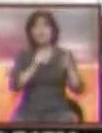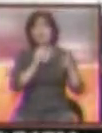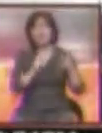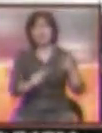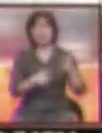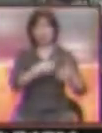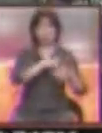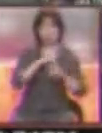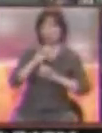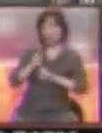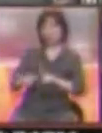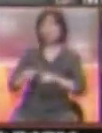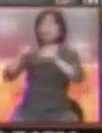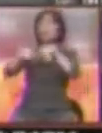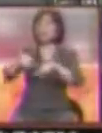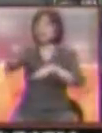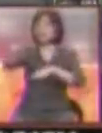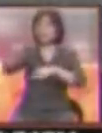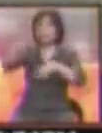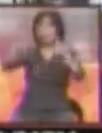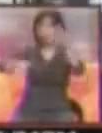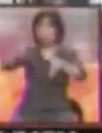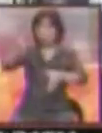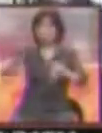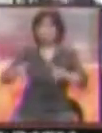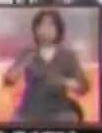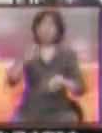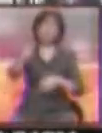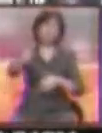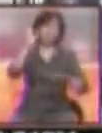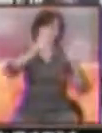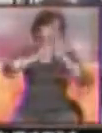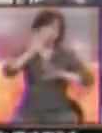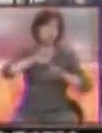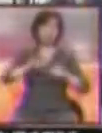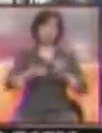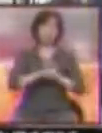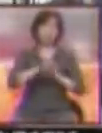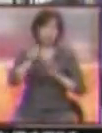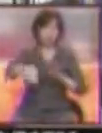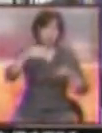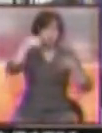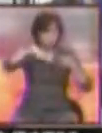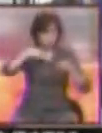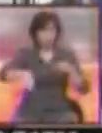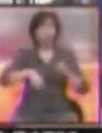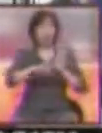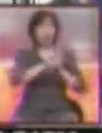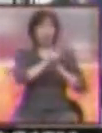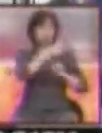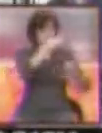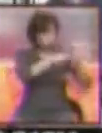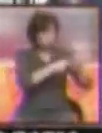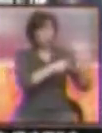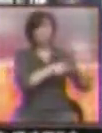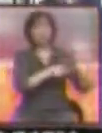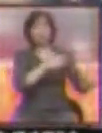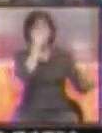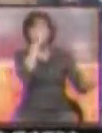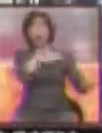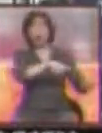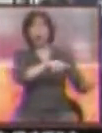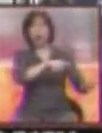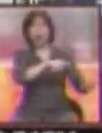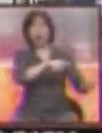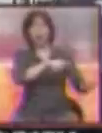pulis, nasa korte na ang problema. Kailan may tao sa talaga na magmonitor na, oh, nakadalawang buwan na to, marami na. So saka na